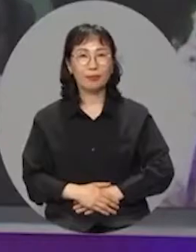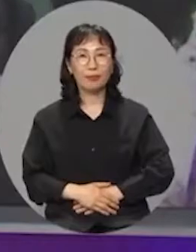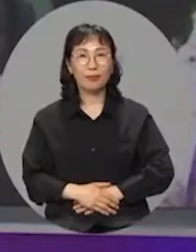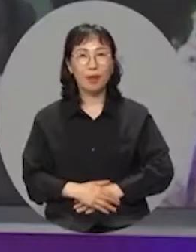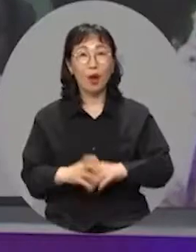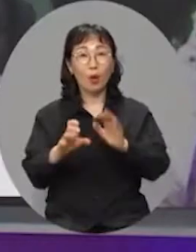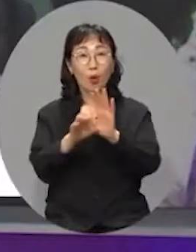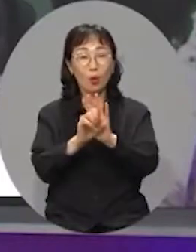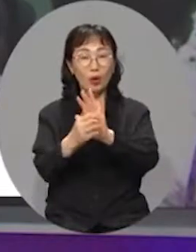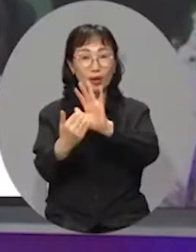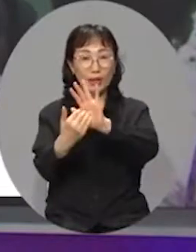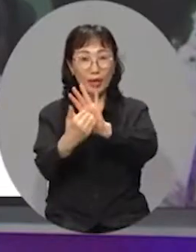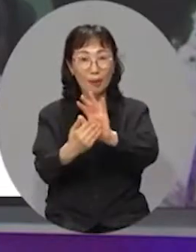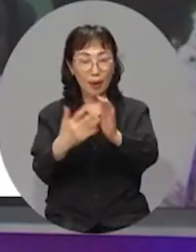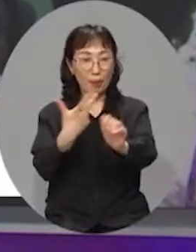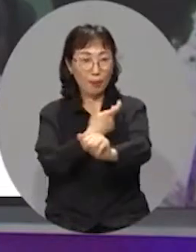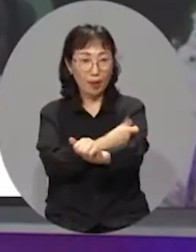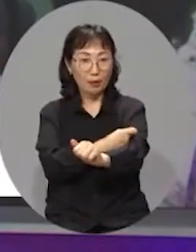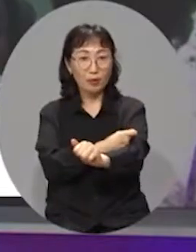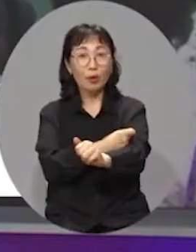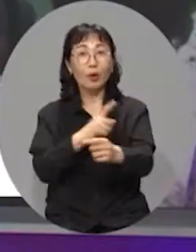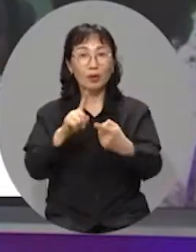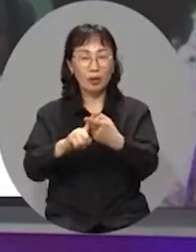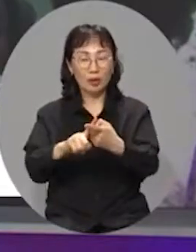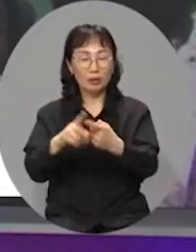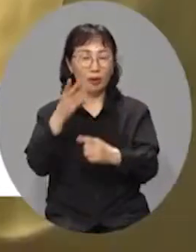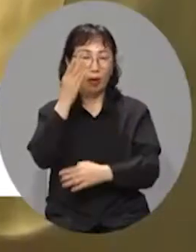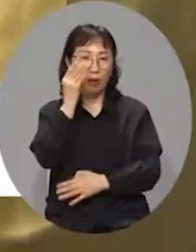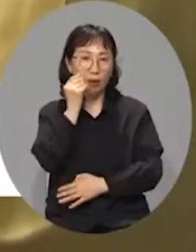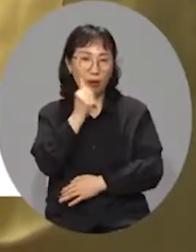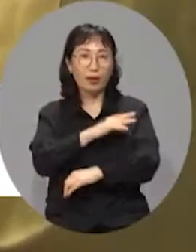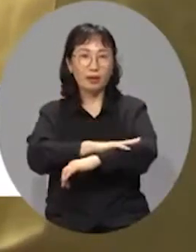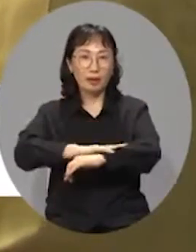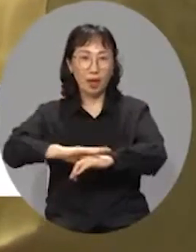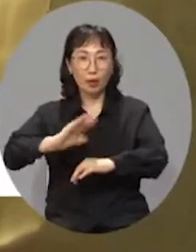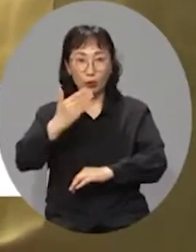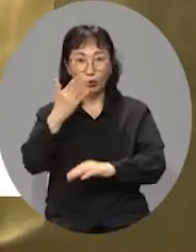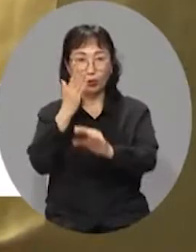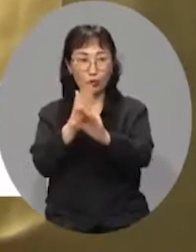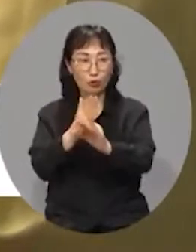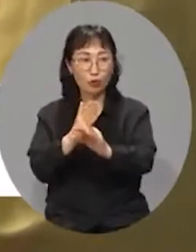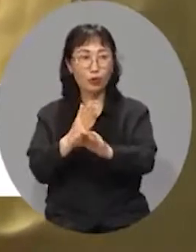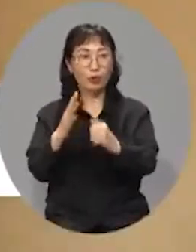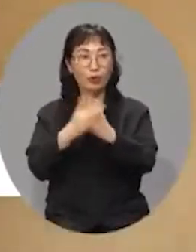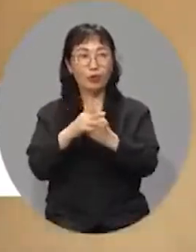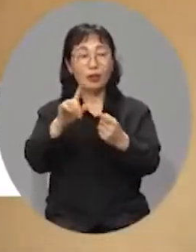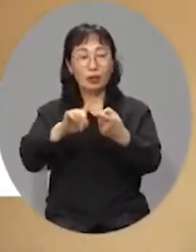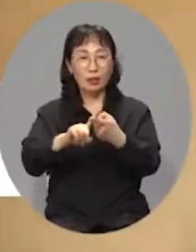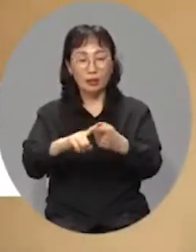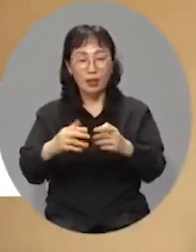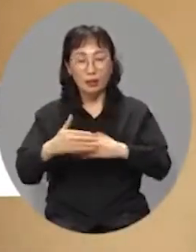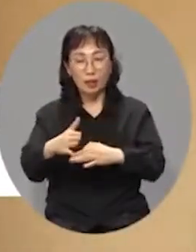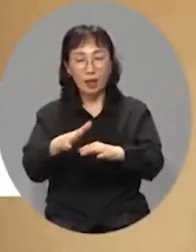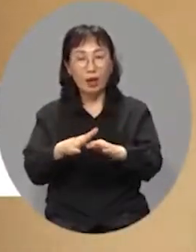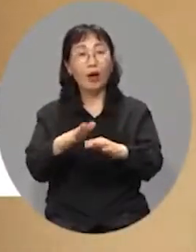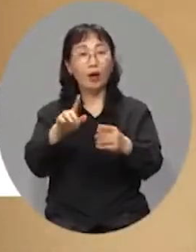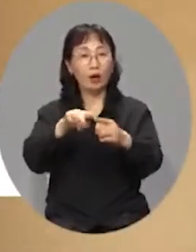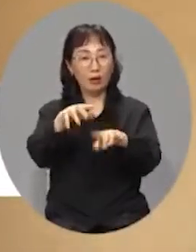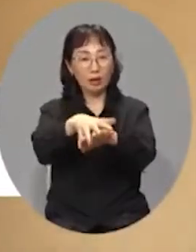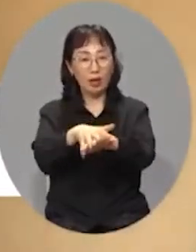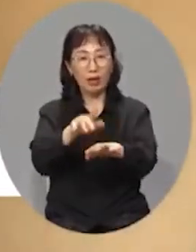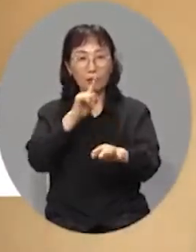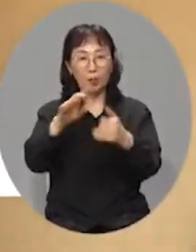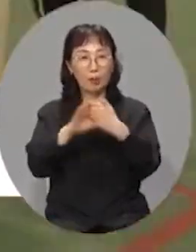코드 알구 예방백신 적중에 원활하게 이루어지고 있습니다 전북 예방접종 시행 추진단 에 다르면 사회 필수